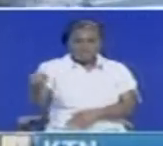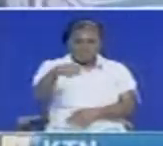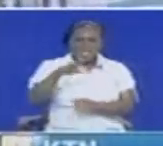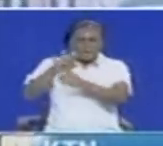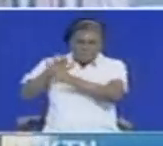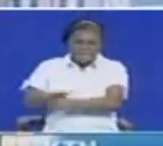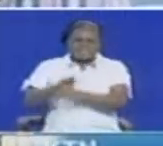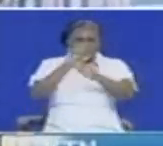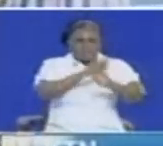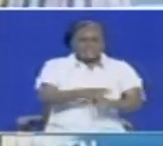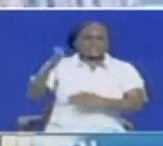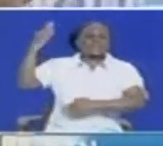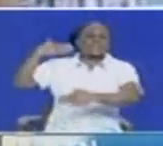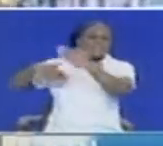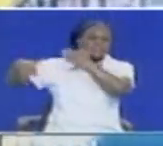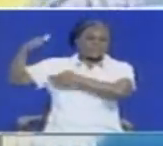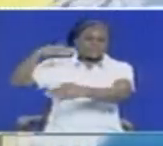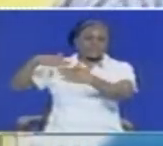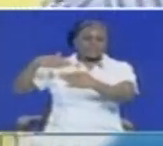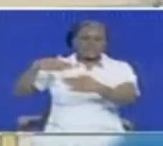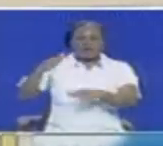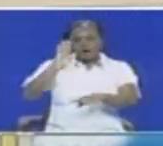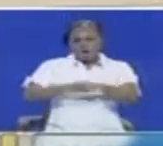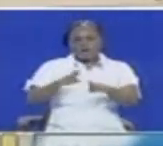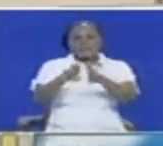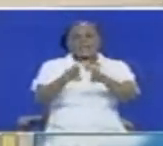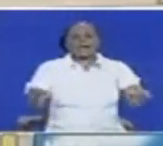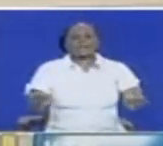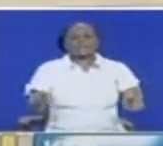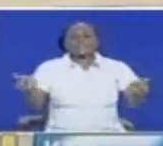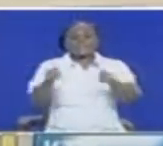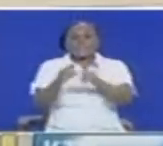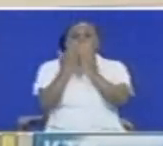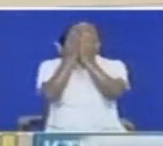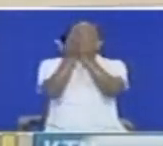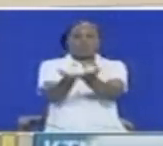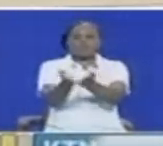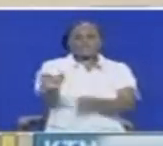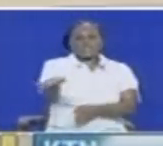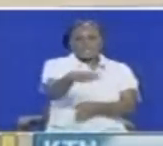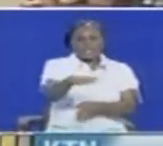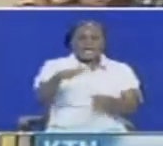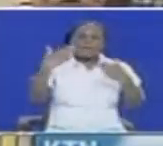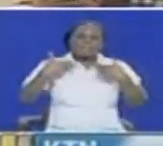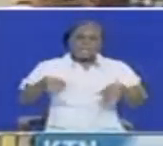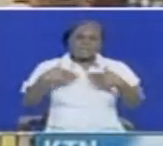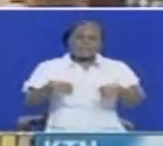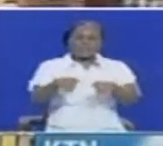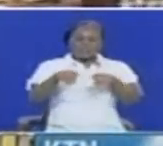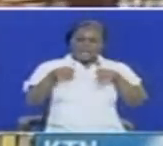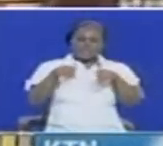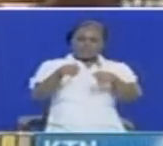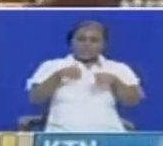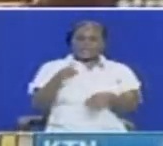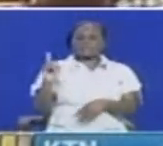tumedhulumika kihistoria kwa minajili mambo ya mashamba. In Likoni area, thousands of squatters are still waiting for Ngilu to